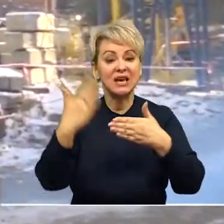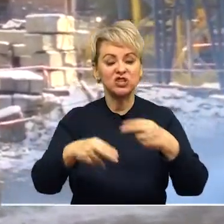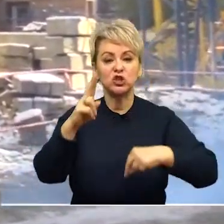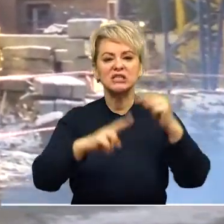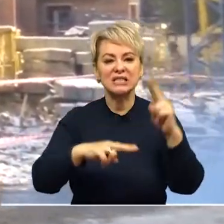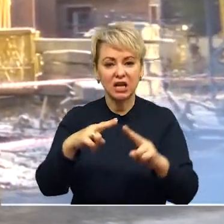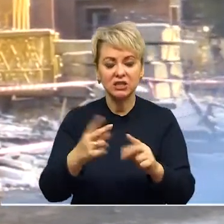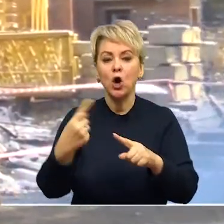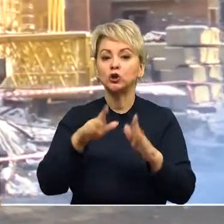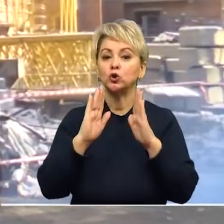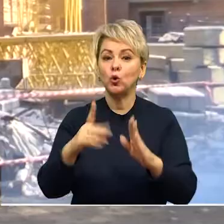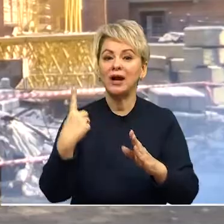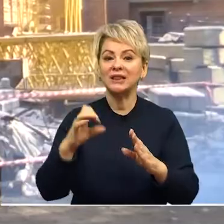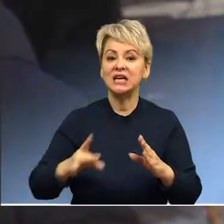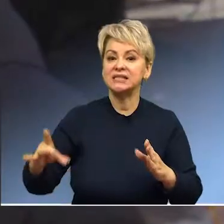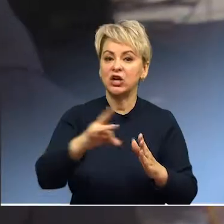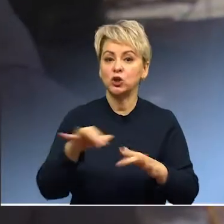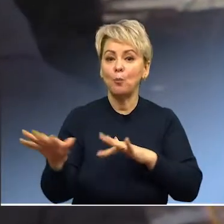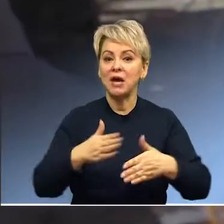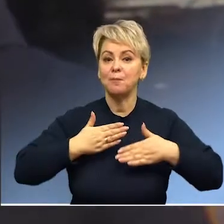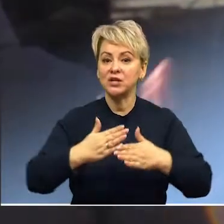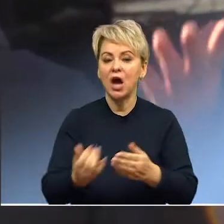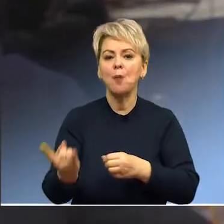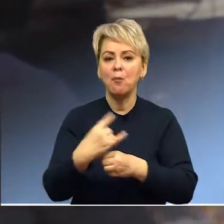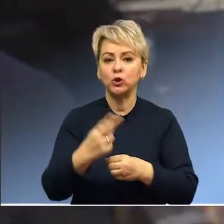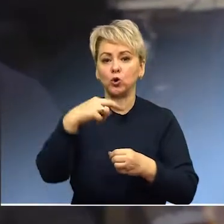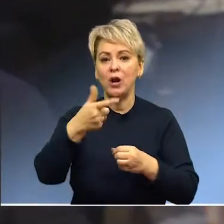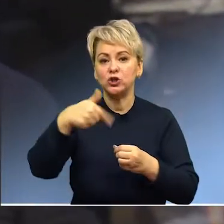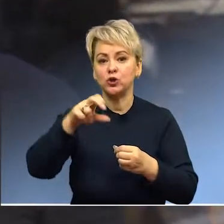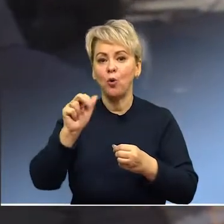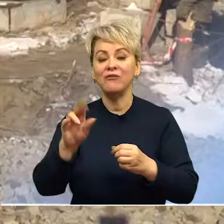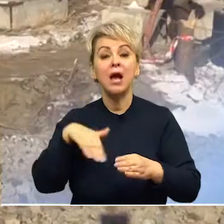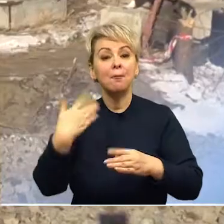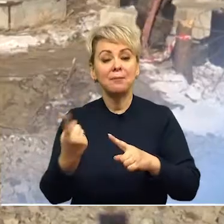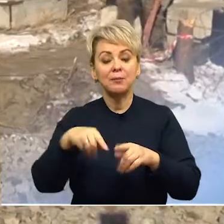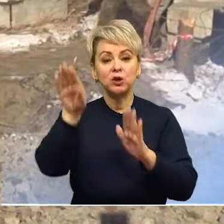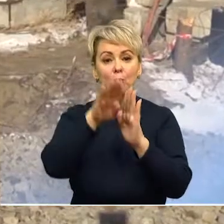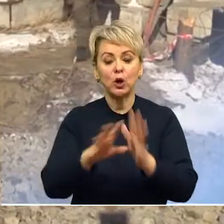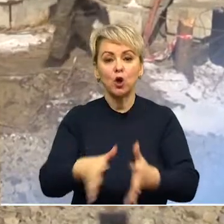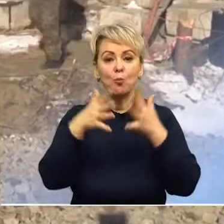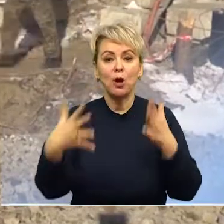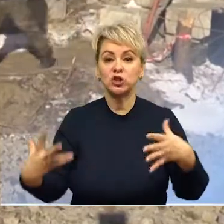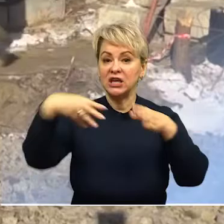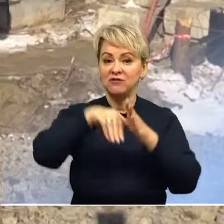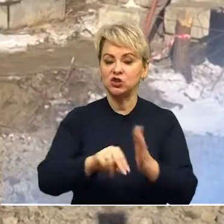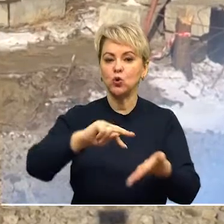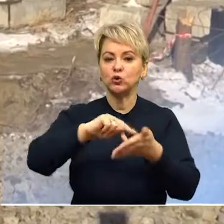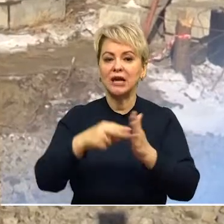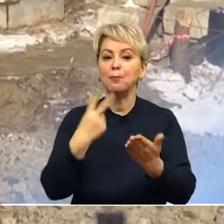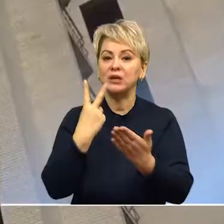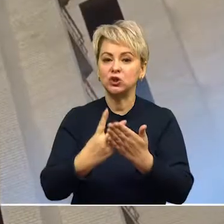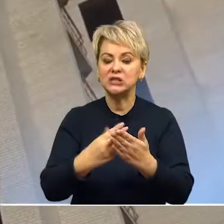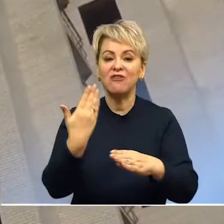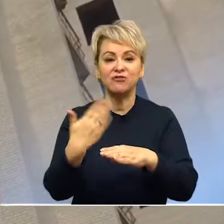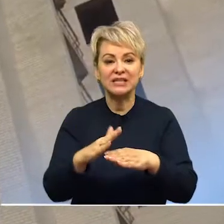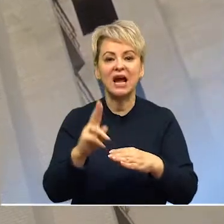завершение строительства – это только одна из региональных мер поддержки обманутых дольщиков. Помимо этого, по программе масштабных инвестиционных проектов